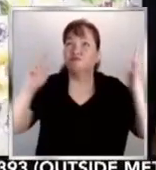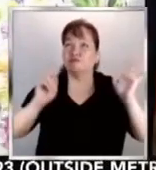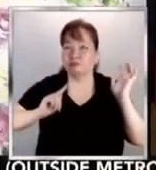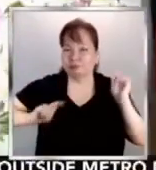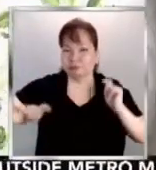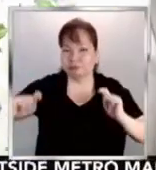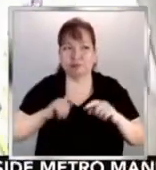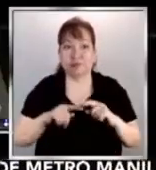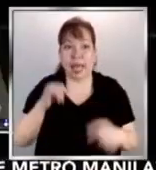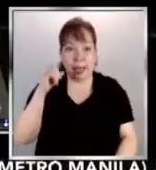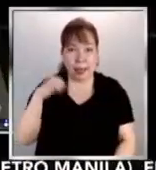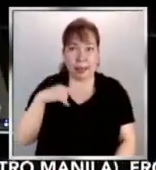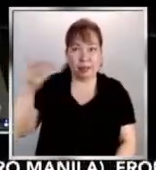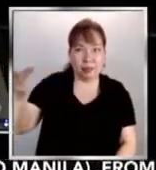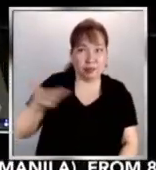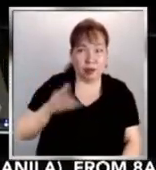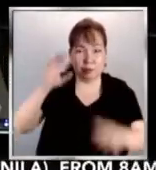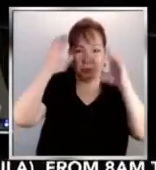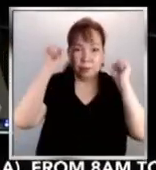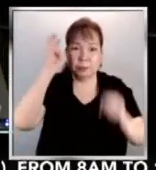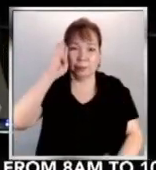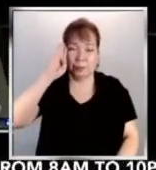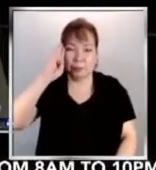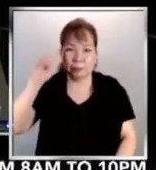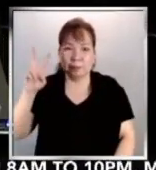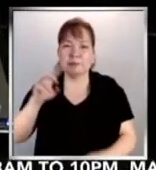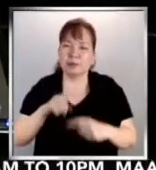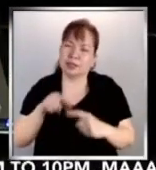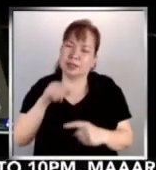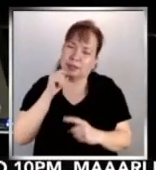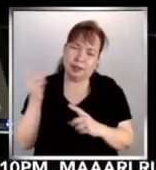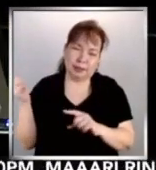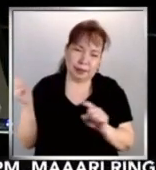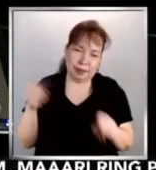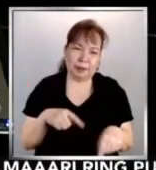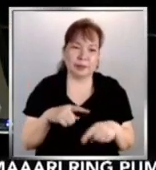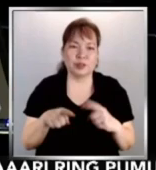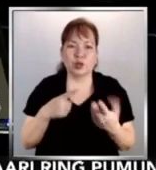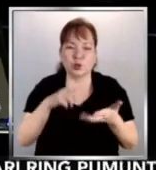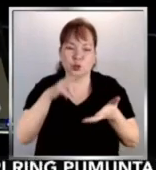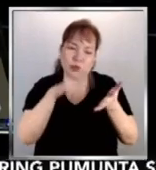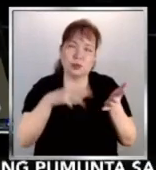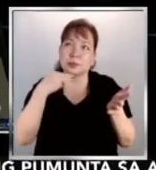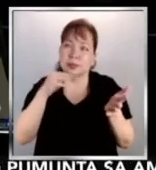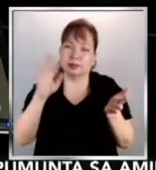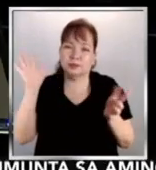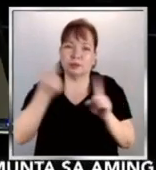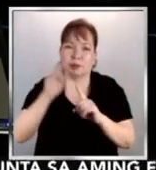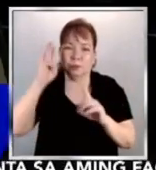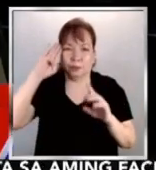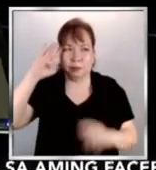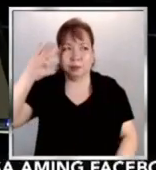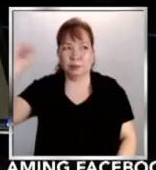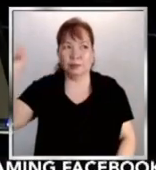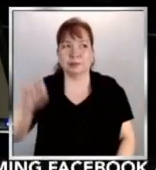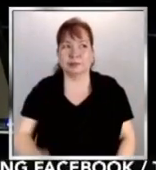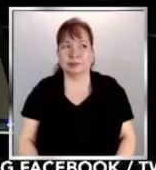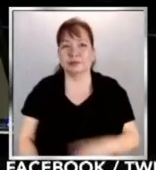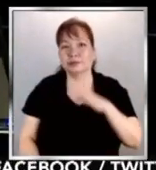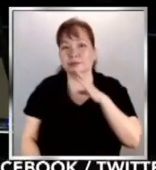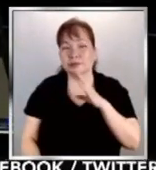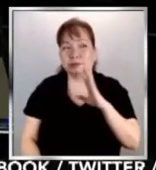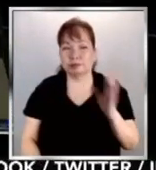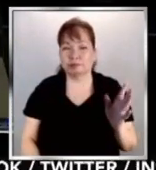pero hindi siya nakadalo. Sa halip binasa na lang ang kanyang mensahe ng chairman ng CCP. As your president, I pledge